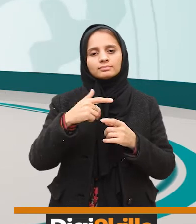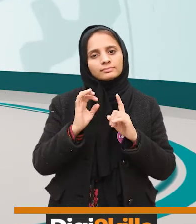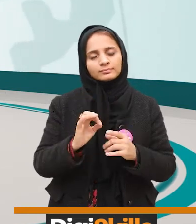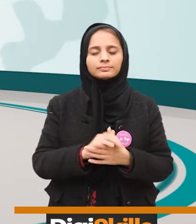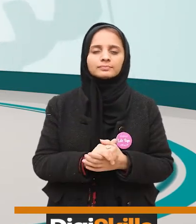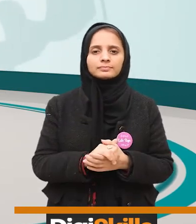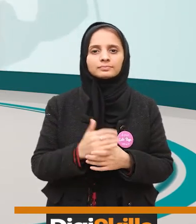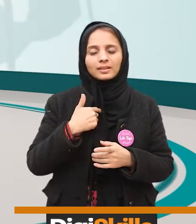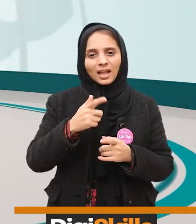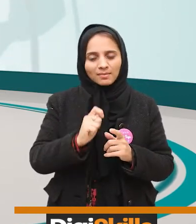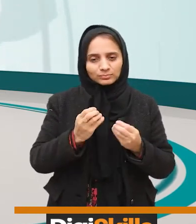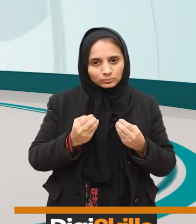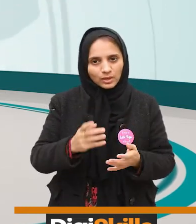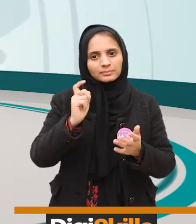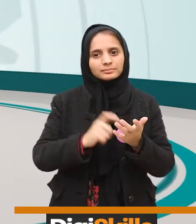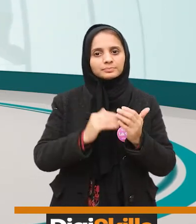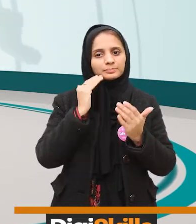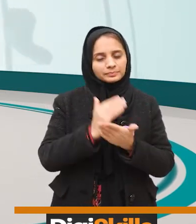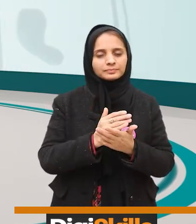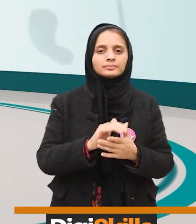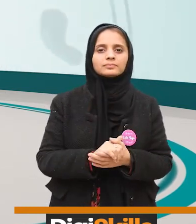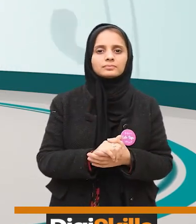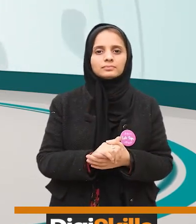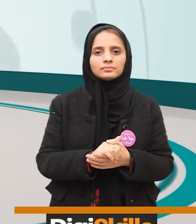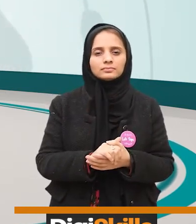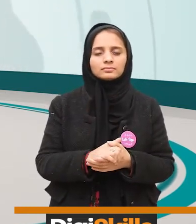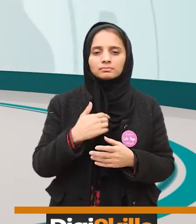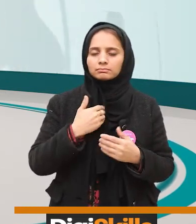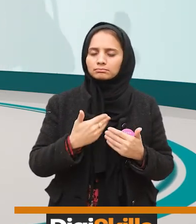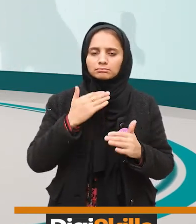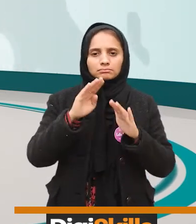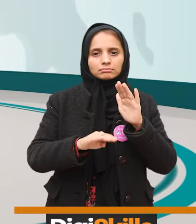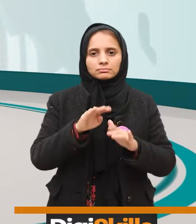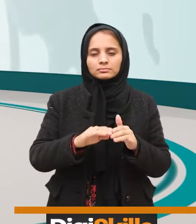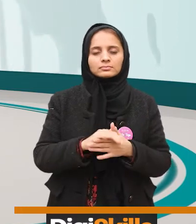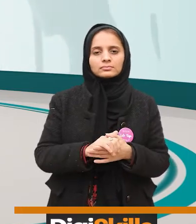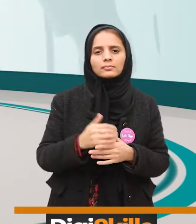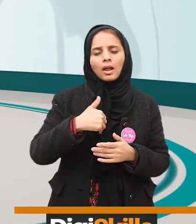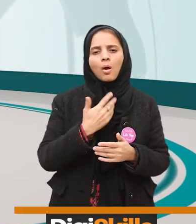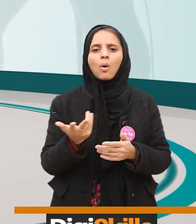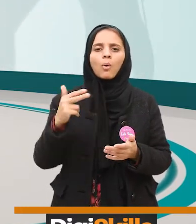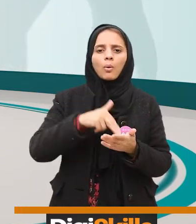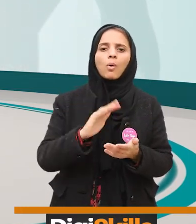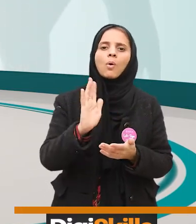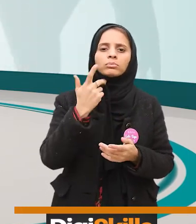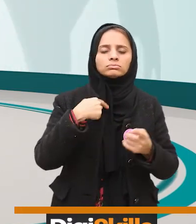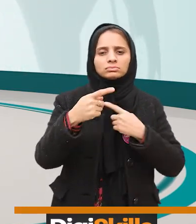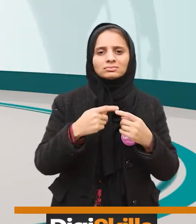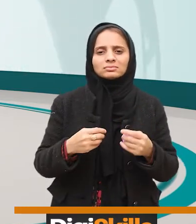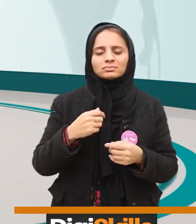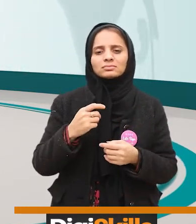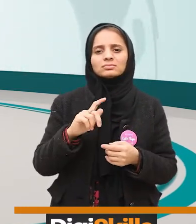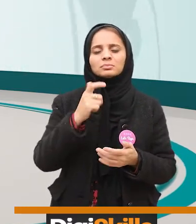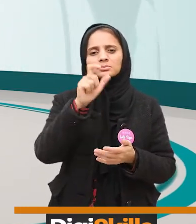ہوں۔ اگر ایک پروجیکٹ میں نے سکسیسفلی کمپلیٹ کر لیا ایز این امپلائر، آئی ایم ویری کمفرٹیبل ود یو۔ وائی وڈ آئی گو تھرو دا ہیسل